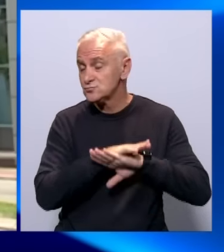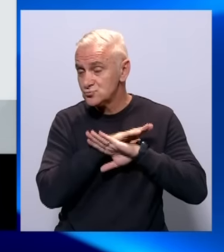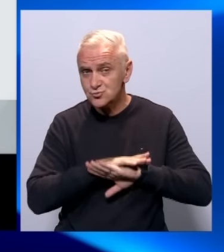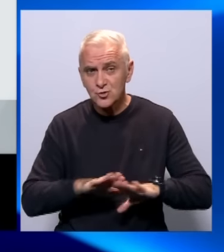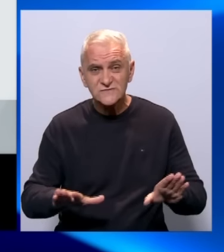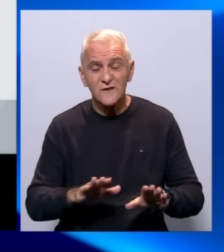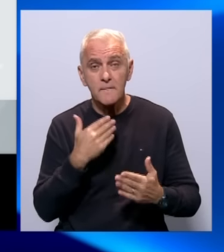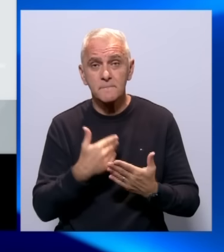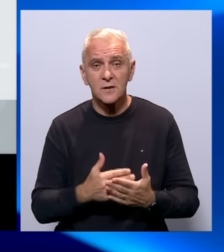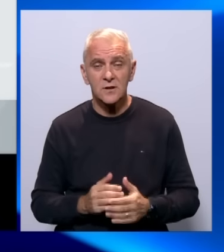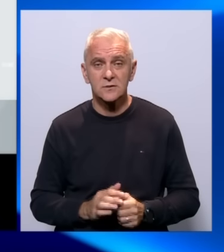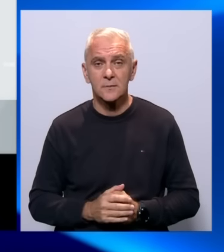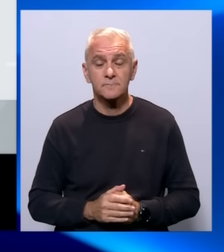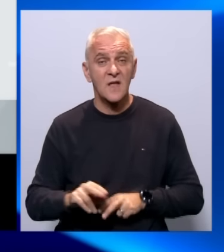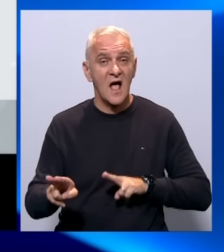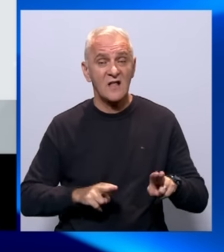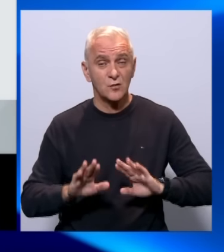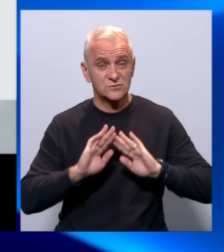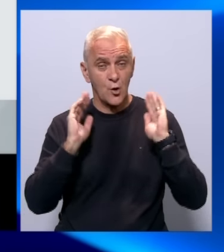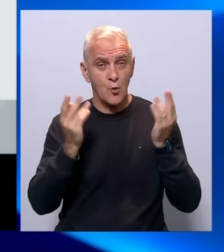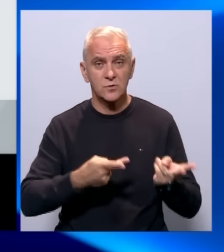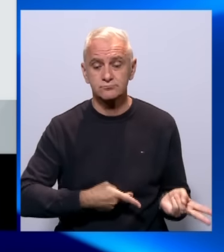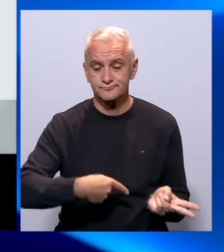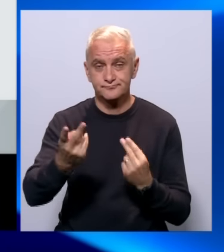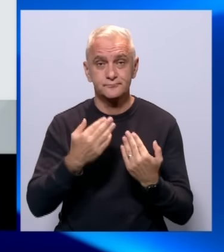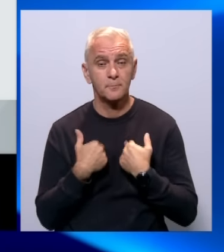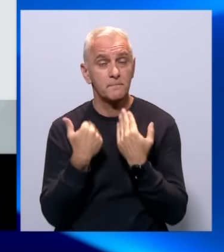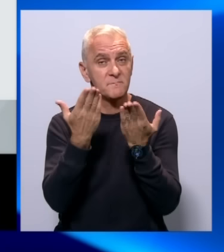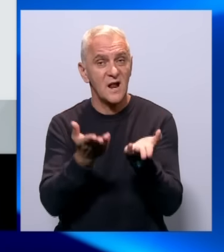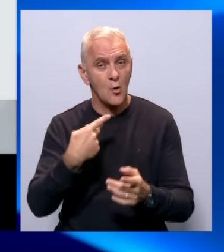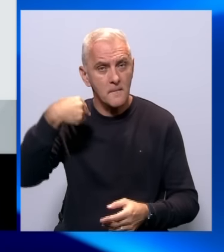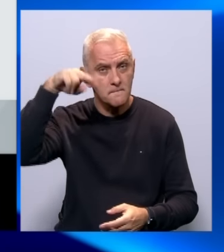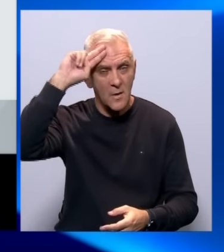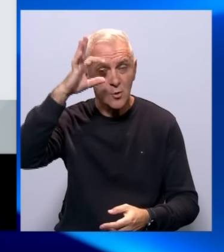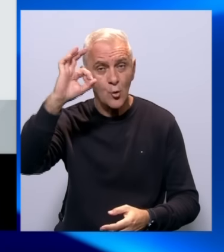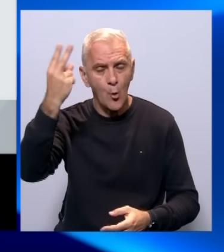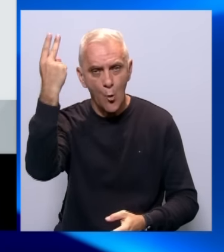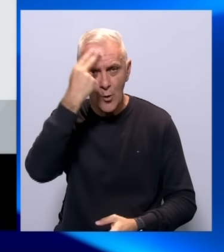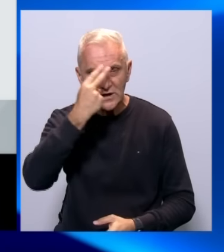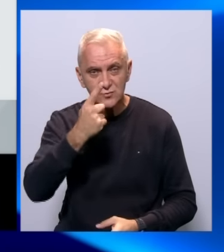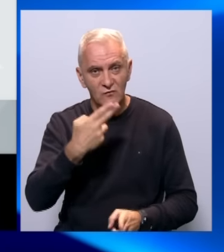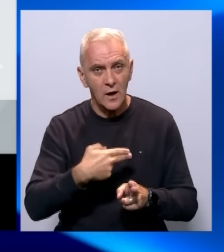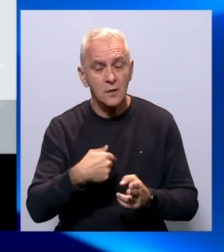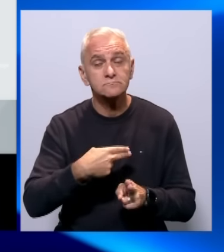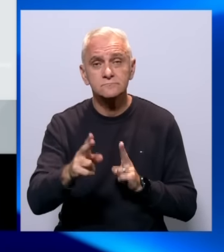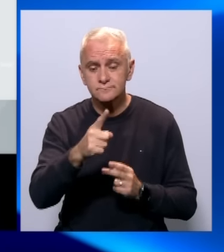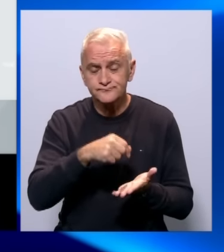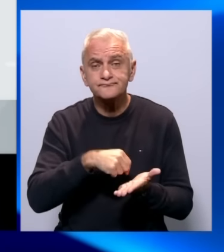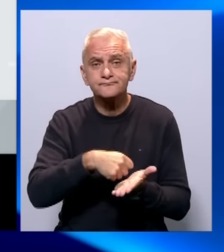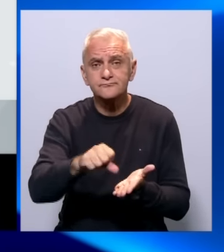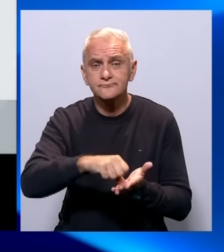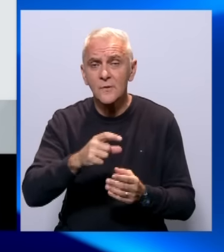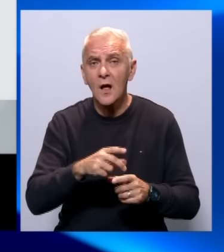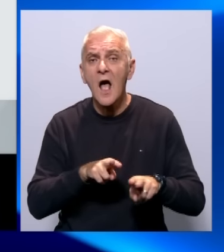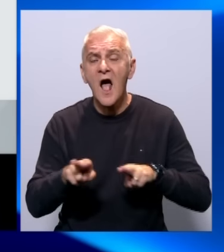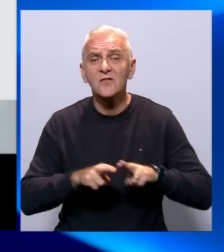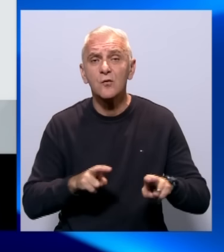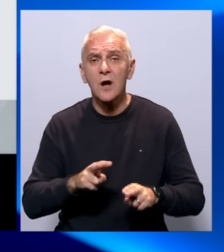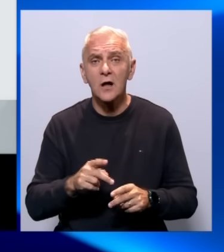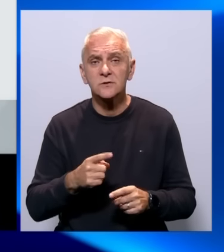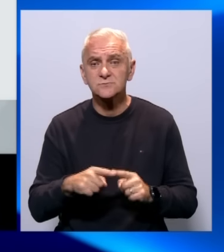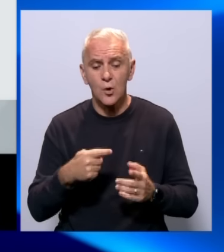predmetima. Advokatskoj komori Republike Srpske dostavili smo prijedlog memoranduma o razumijevanju i izmirivanju obaveza prema advokatima koji se odnosi